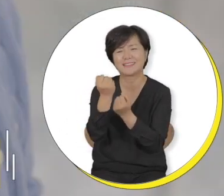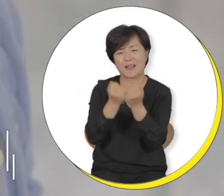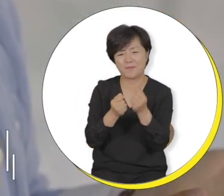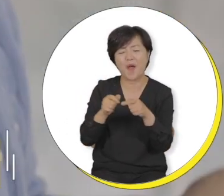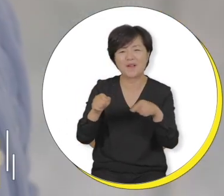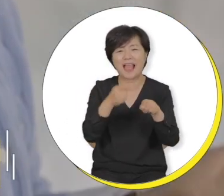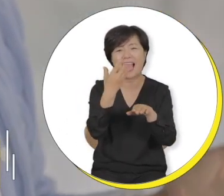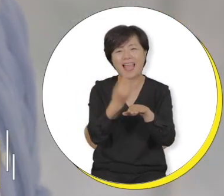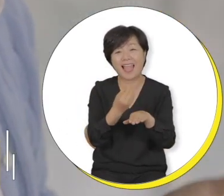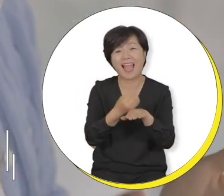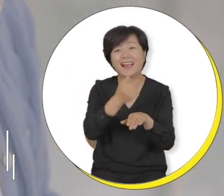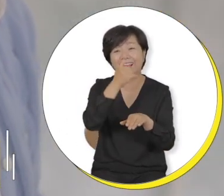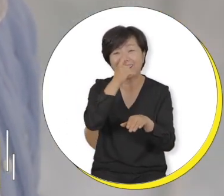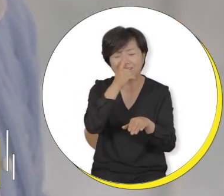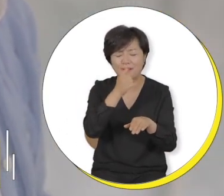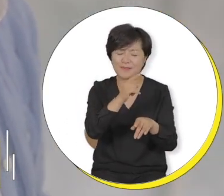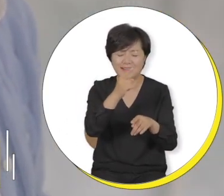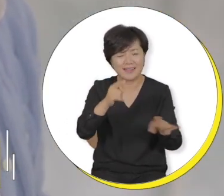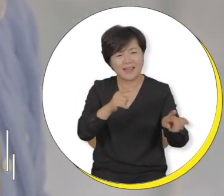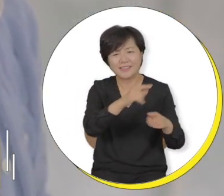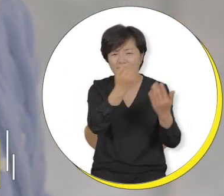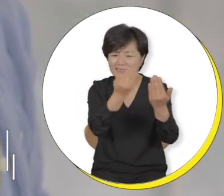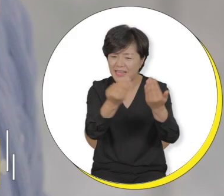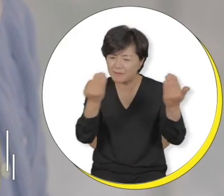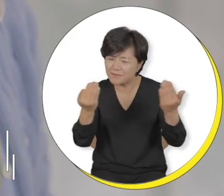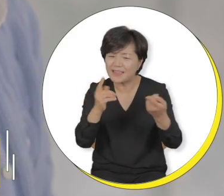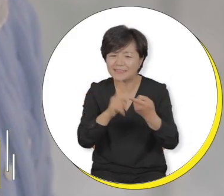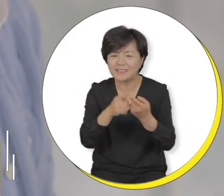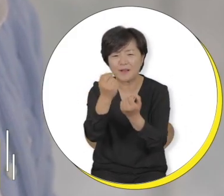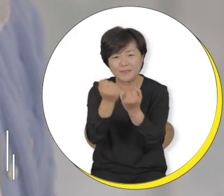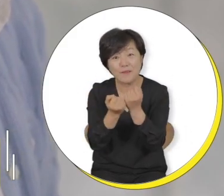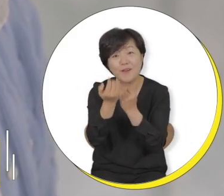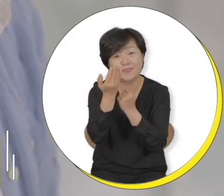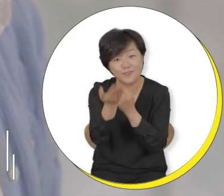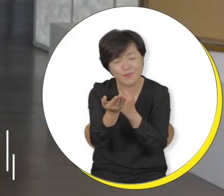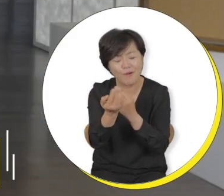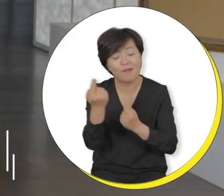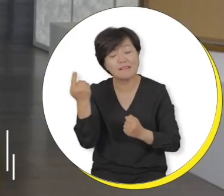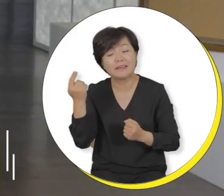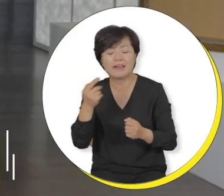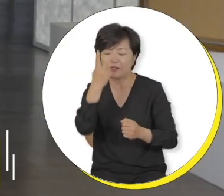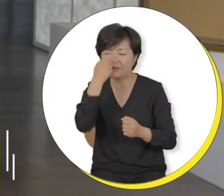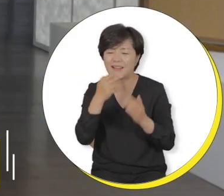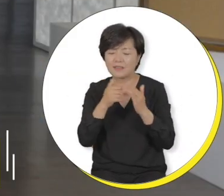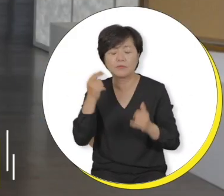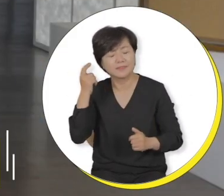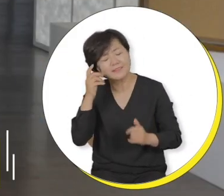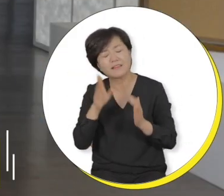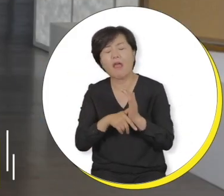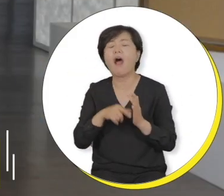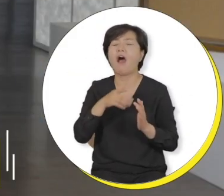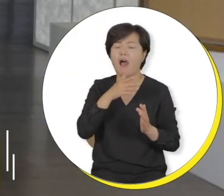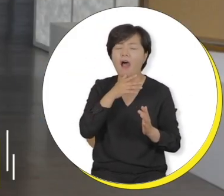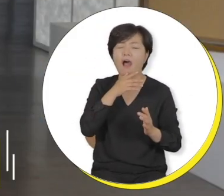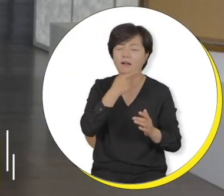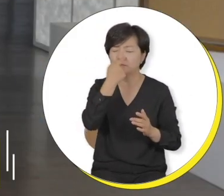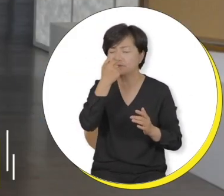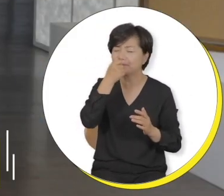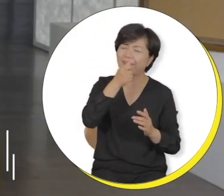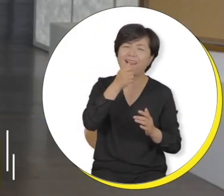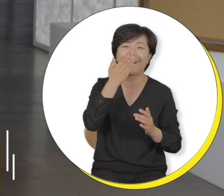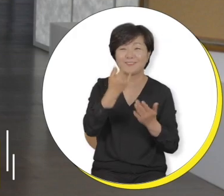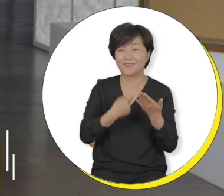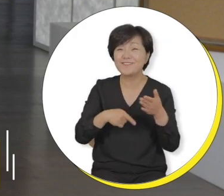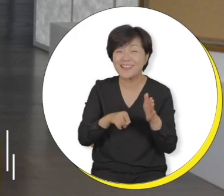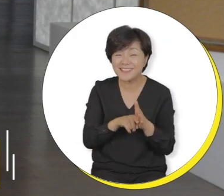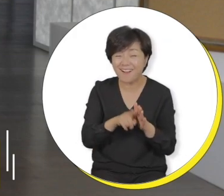했습니다. 작품의 형태나 공간을 묘사하는 식의 텍스트를 작성을 했고 들으시는 분들이 다양한 상상을 하실 수